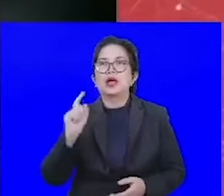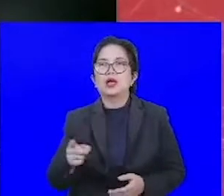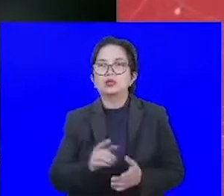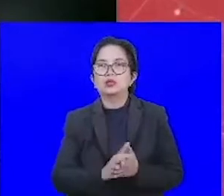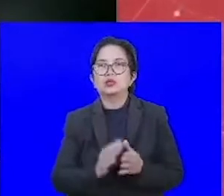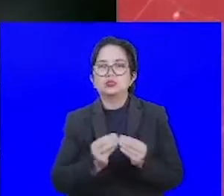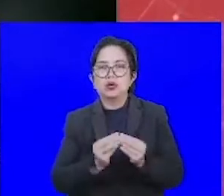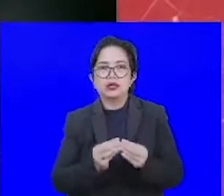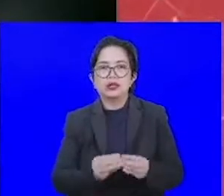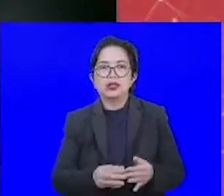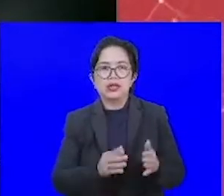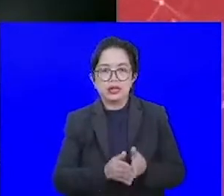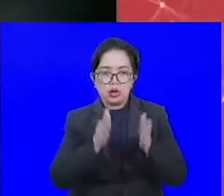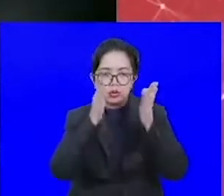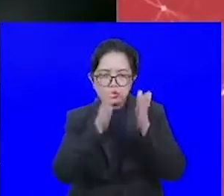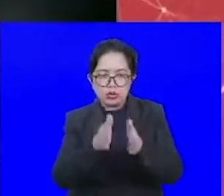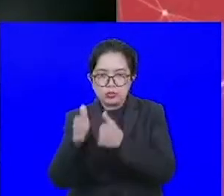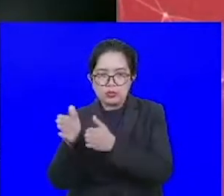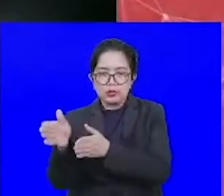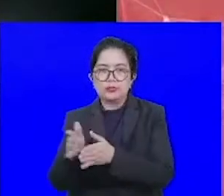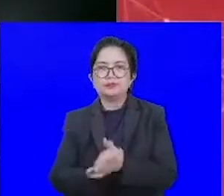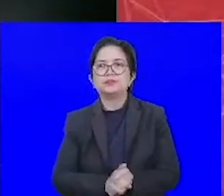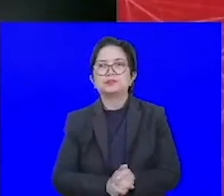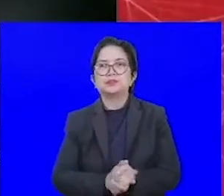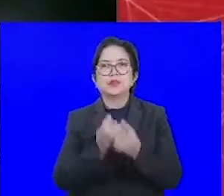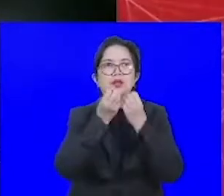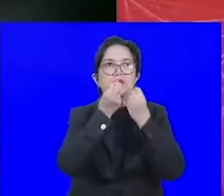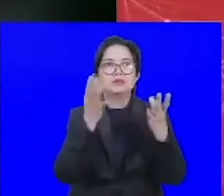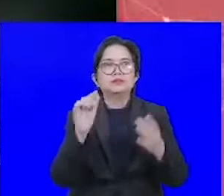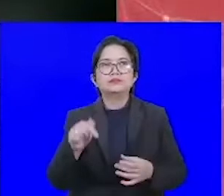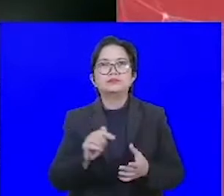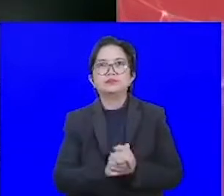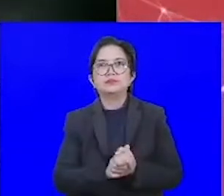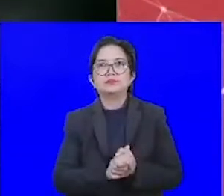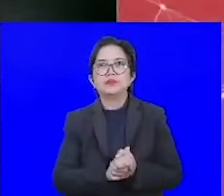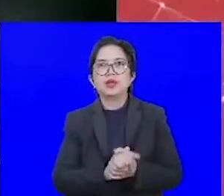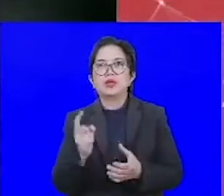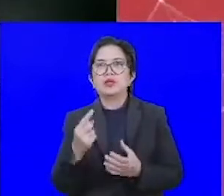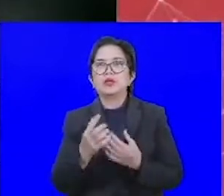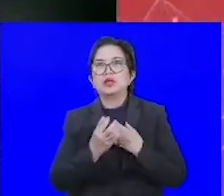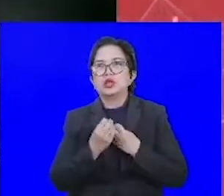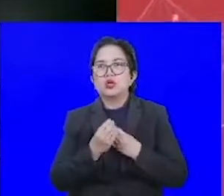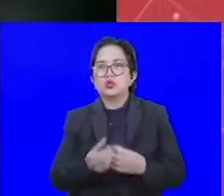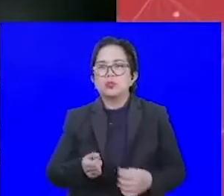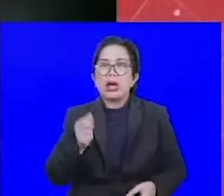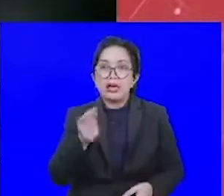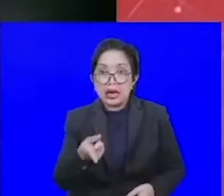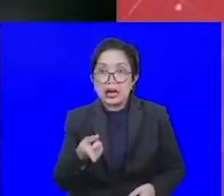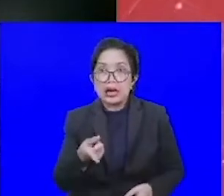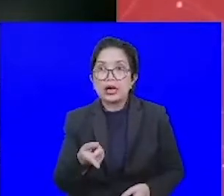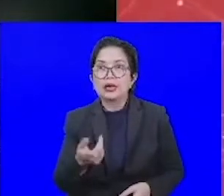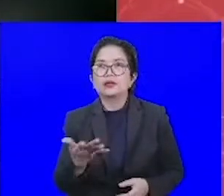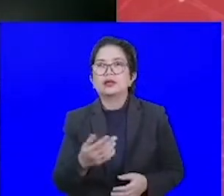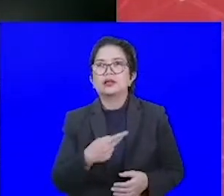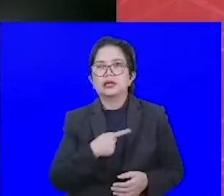memanfaatkan rujukan bertingkat itu. Dan buat kawan-kawan kita juga edukasi. Edukasi yang terakhir adalah mereka tuh masih takut mas. Bayar nggak apa nggak?